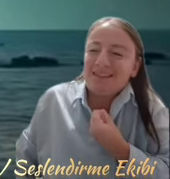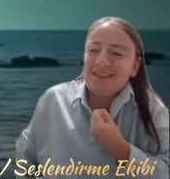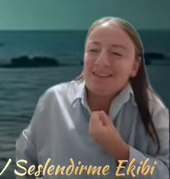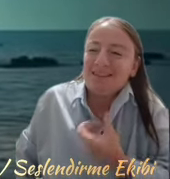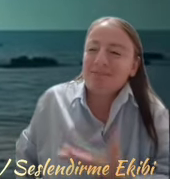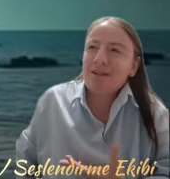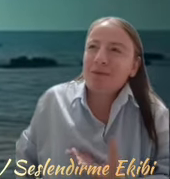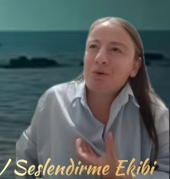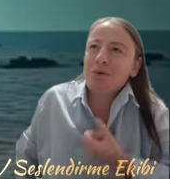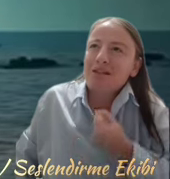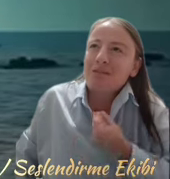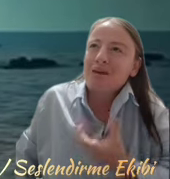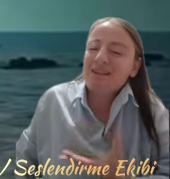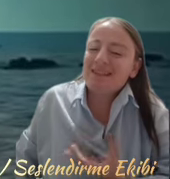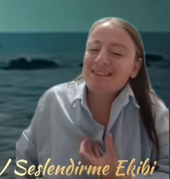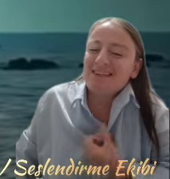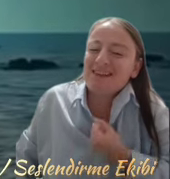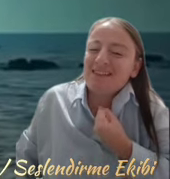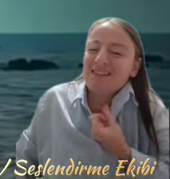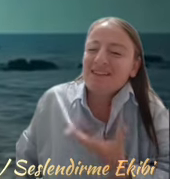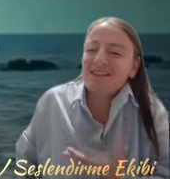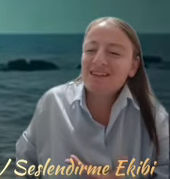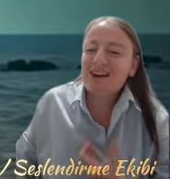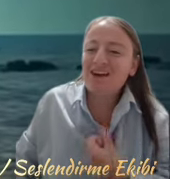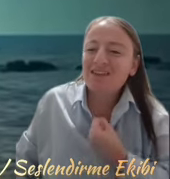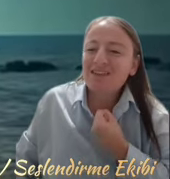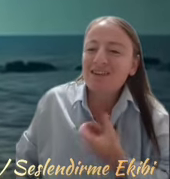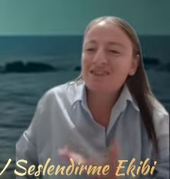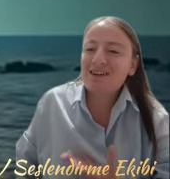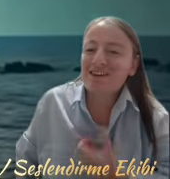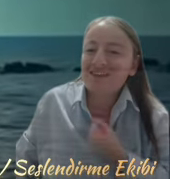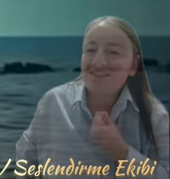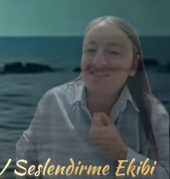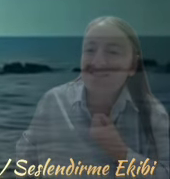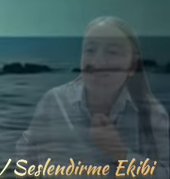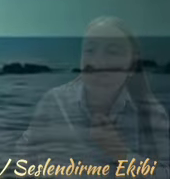Batıyor tenime gizlice.